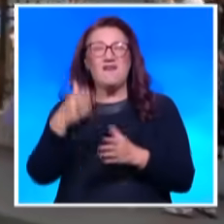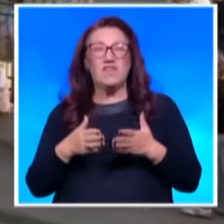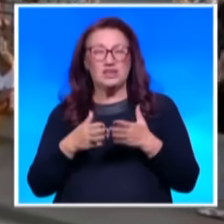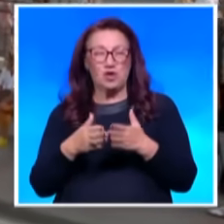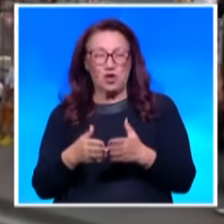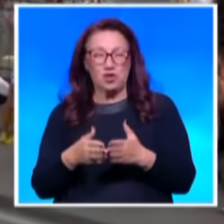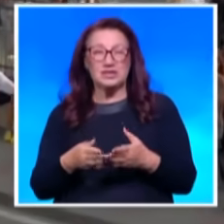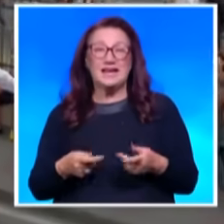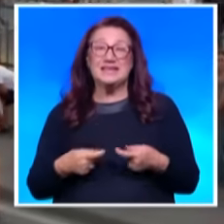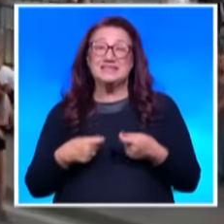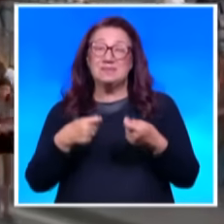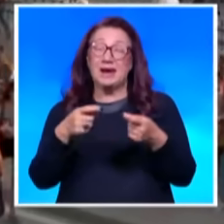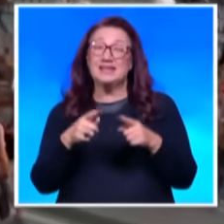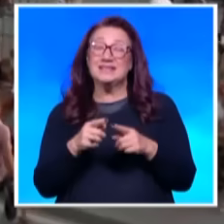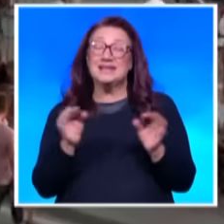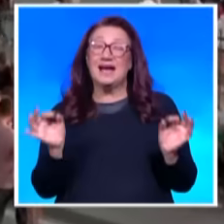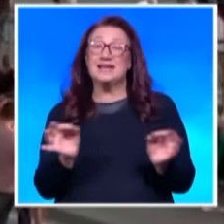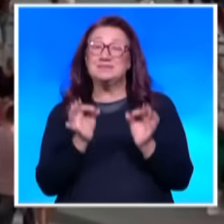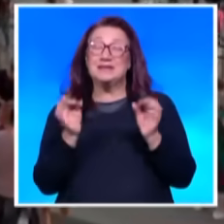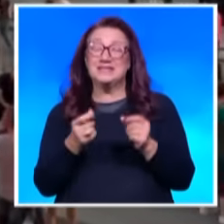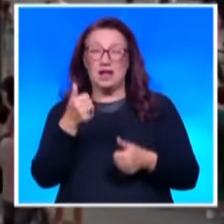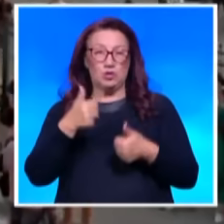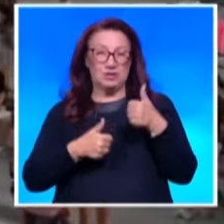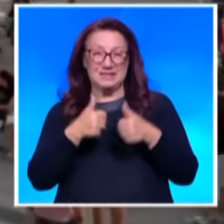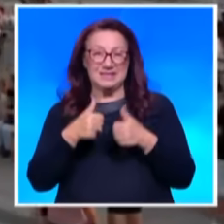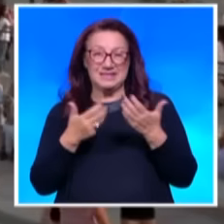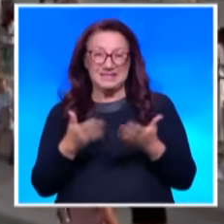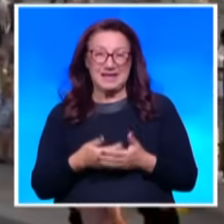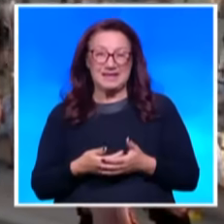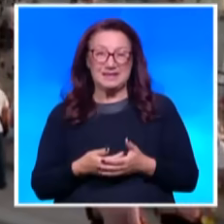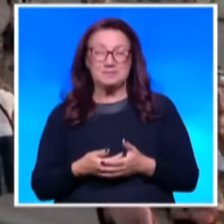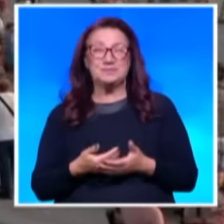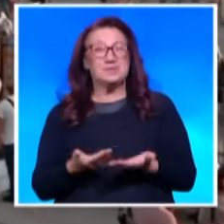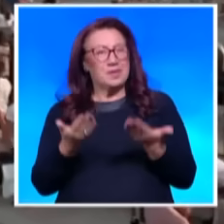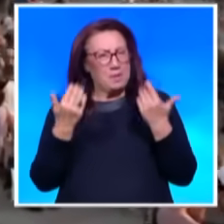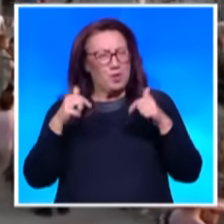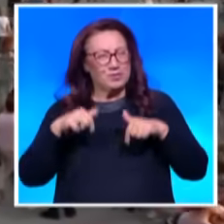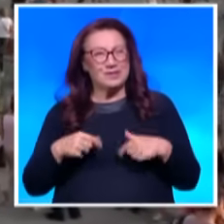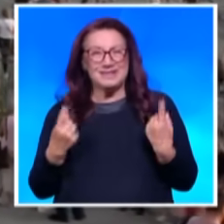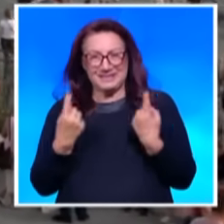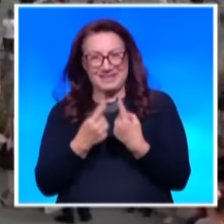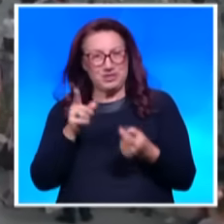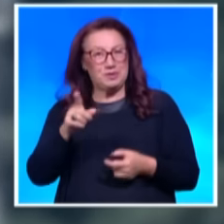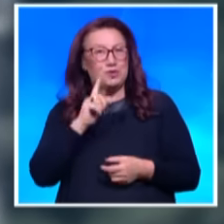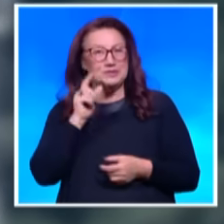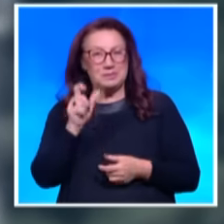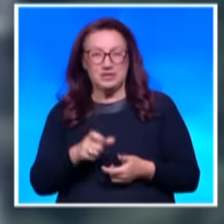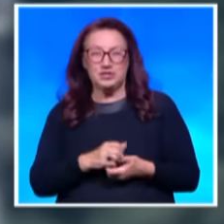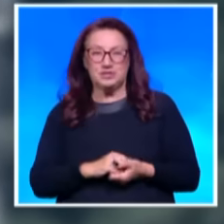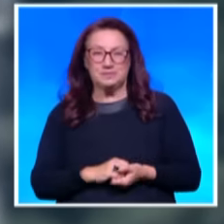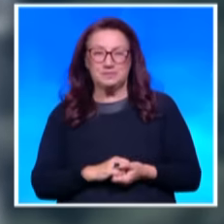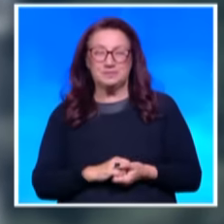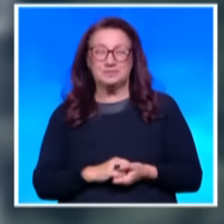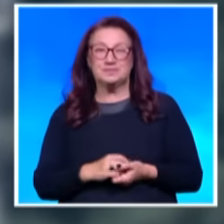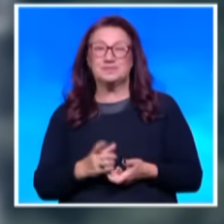определено като Еверестът на океанското ветроходство. По-рано през деня се срещнахме с него. Вижте! С герба